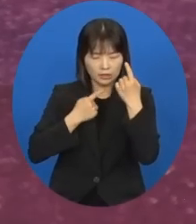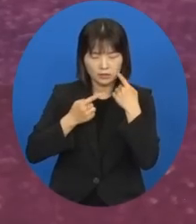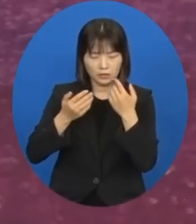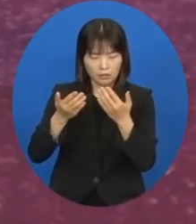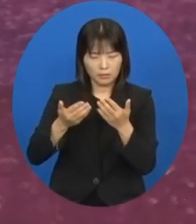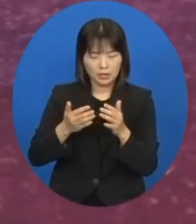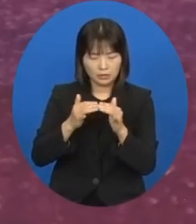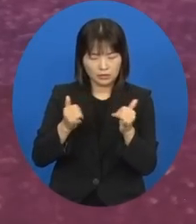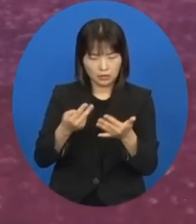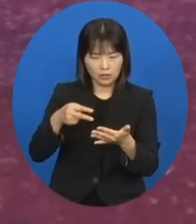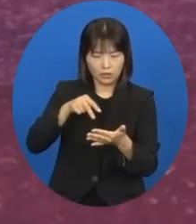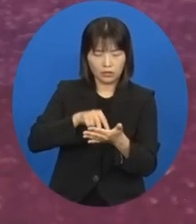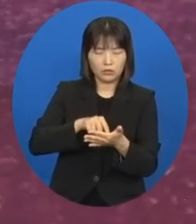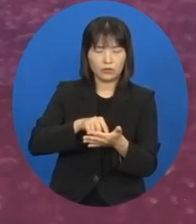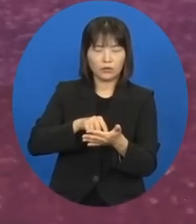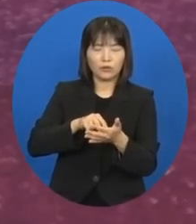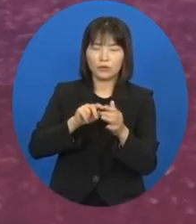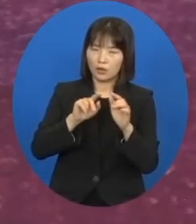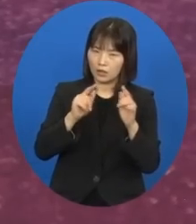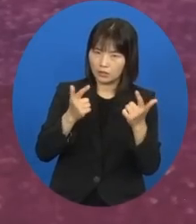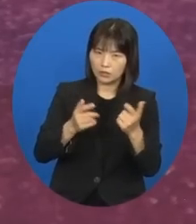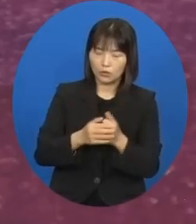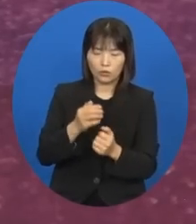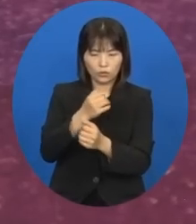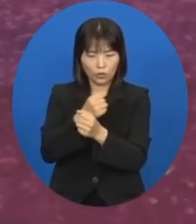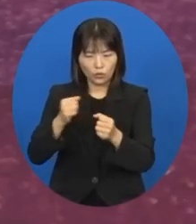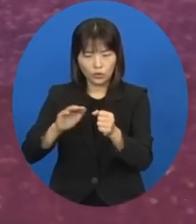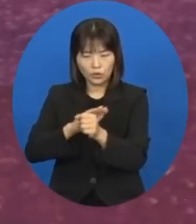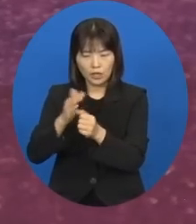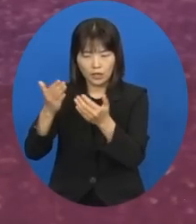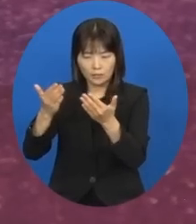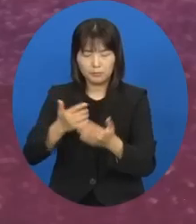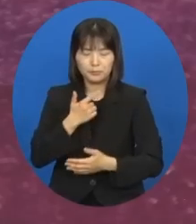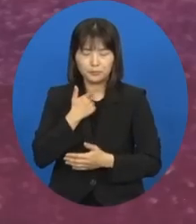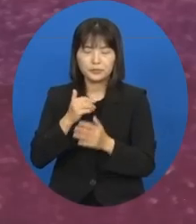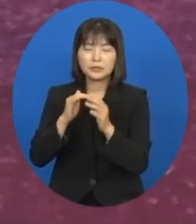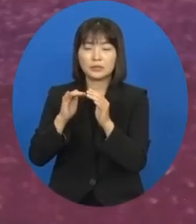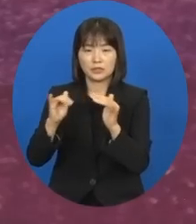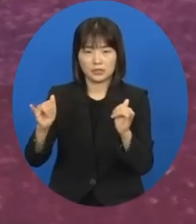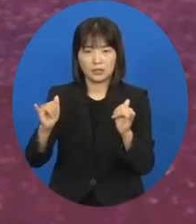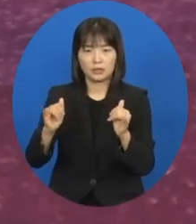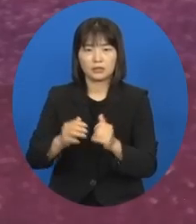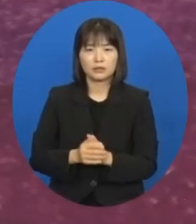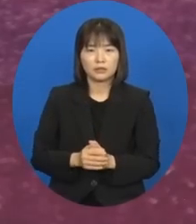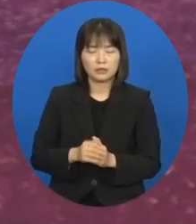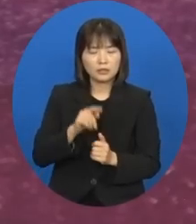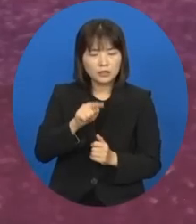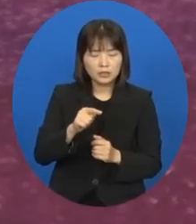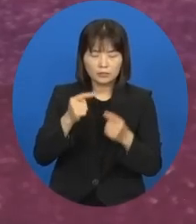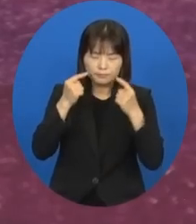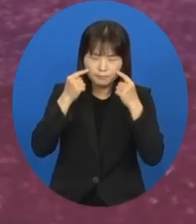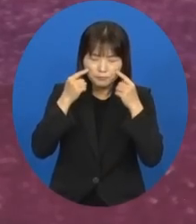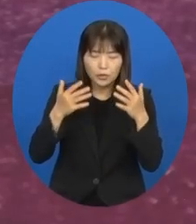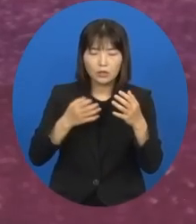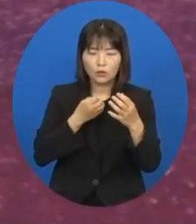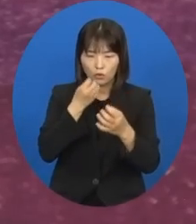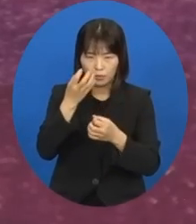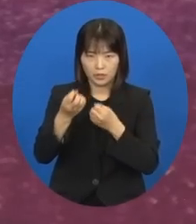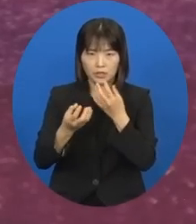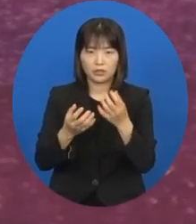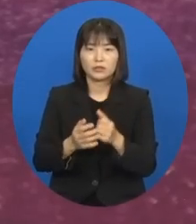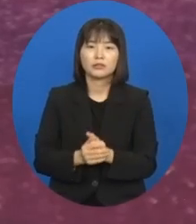자로서 있는 것이 아니고 용서와 사랑받은 자입니다 그것이 분명하게